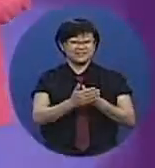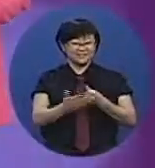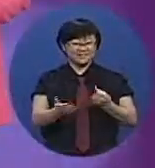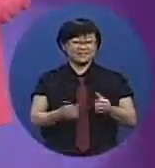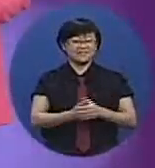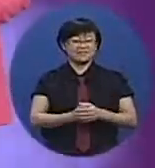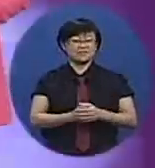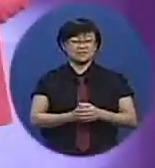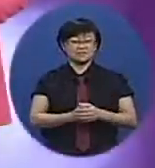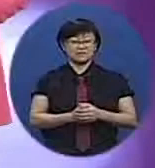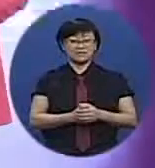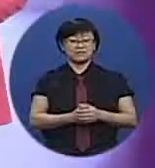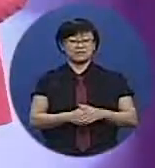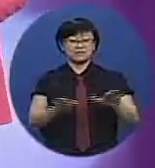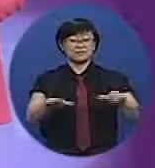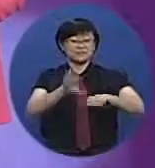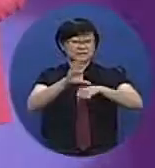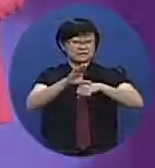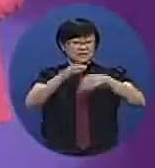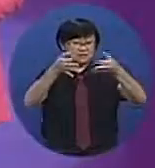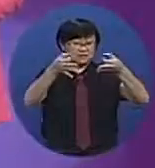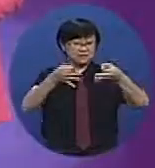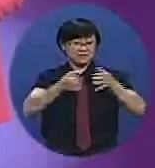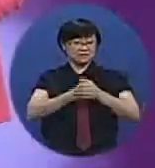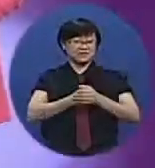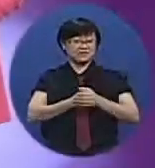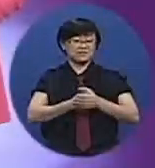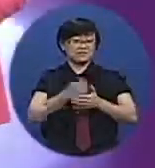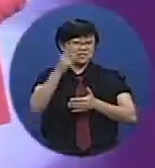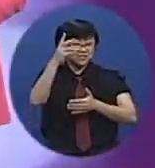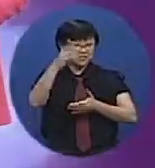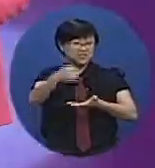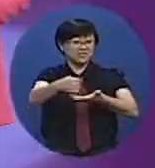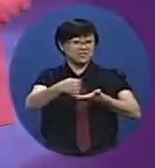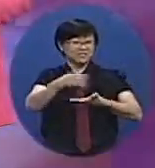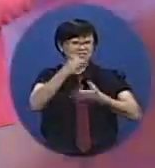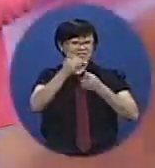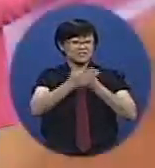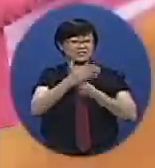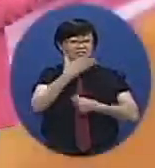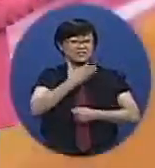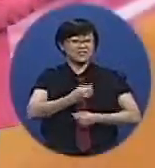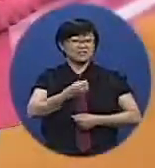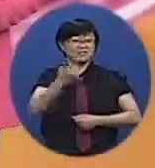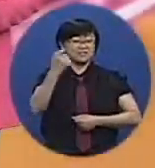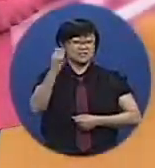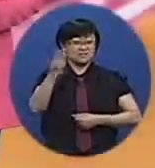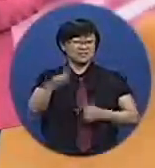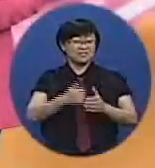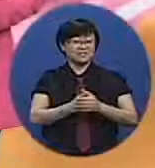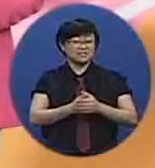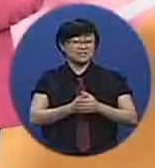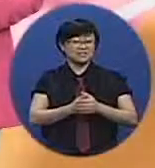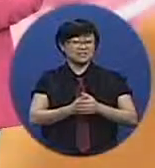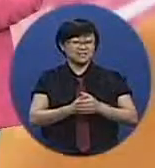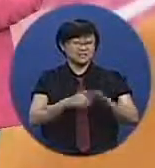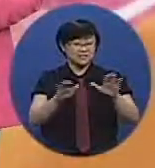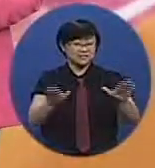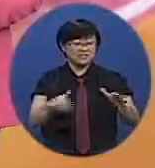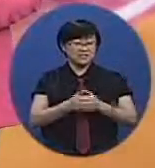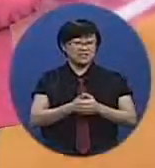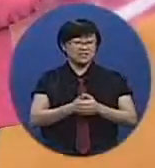예, 그래서 이제 그 이 방송을 보고 여기 몇 번 했어요. 예, 예, 예. 네. 복지 TV에. 여기 찬내는